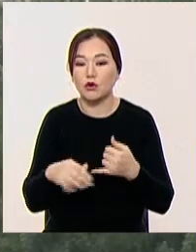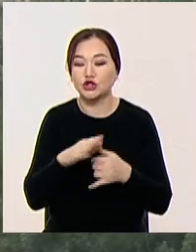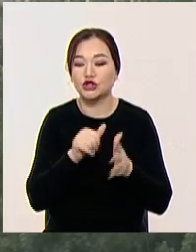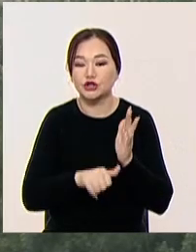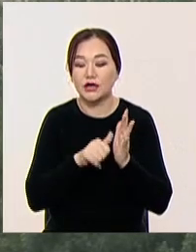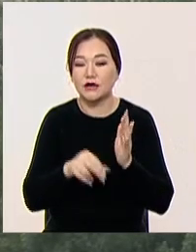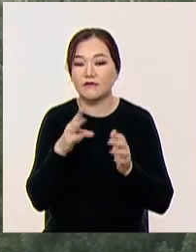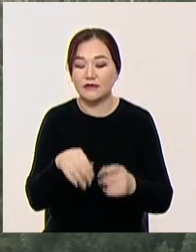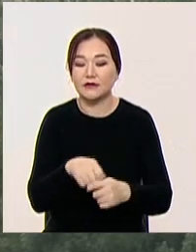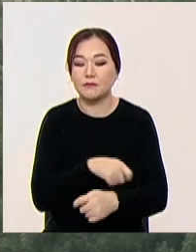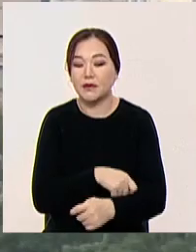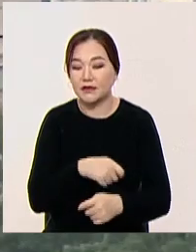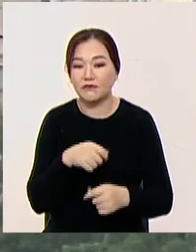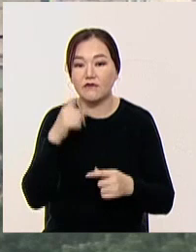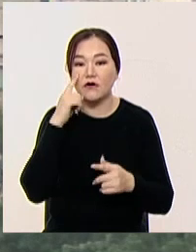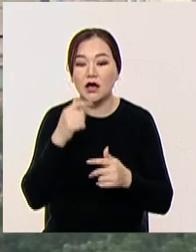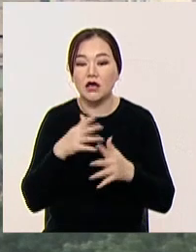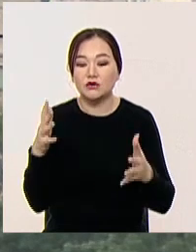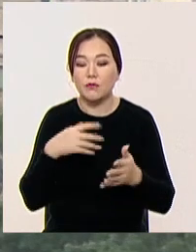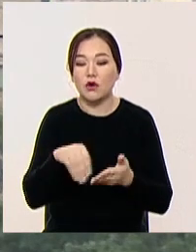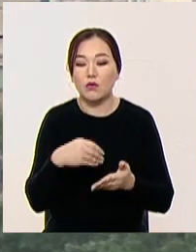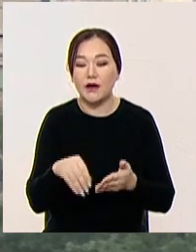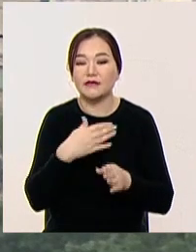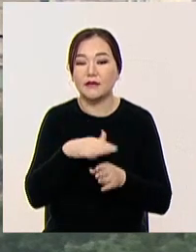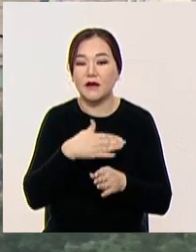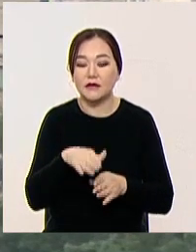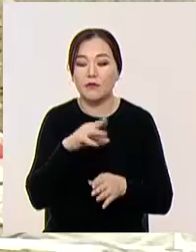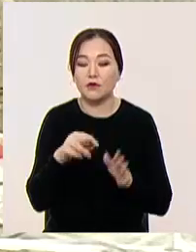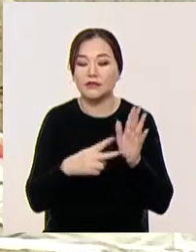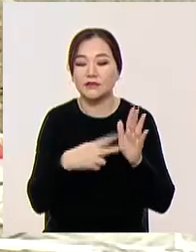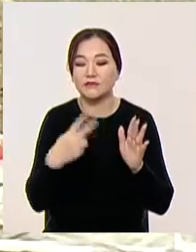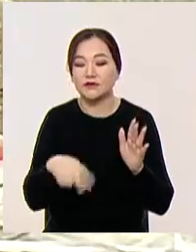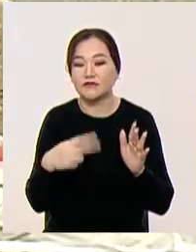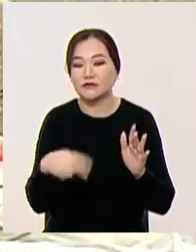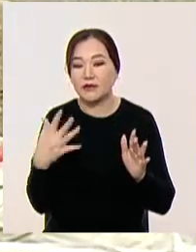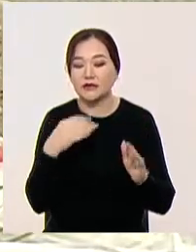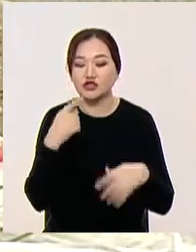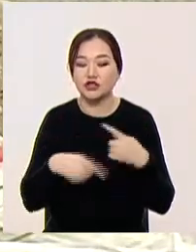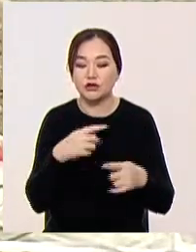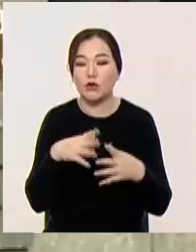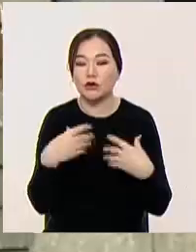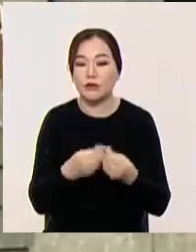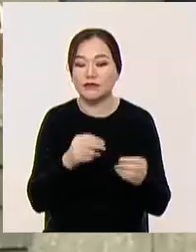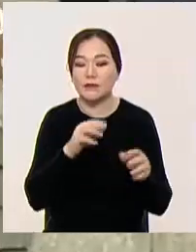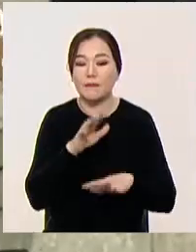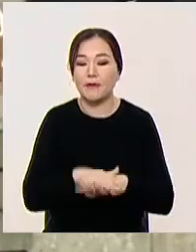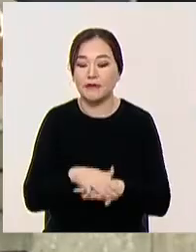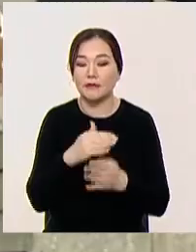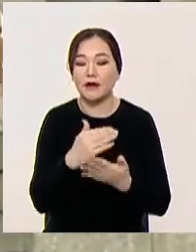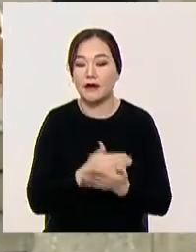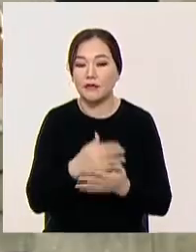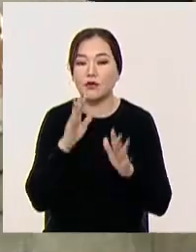60 квадратных метров. В основном приобретают жилье в ипотеку по 7-20-25 и через программы от ПАСЭ банка. И